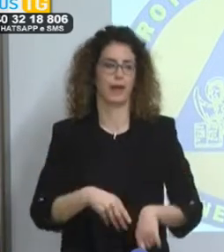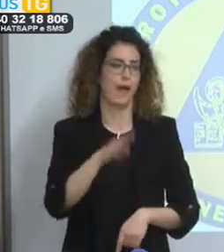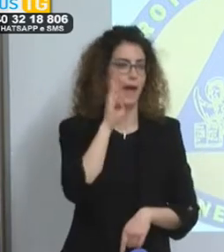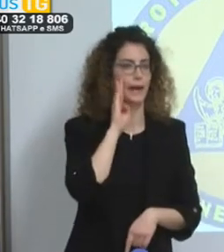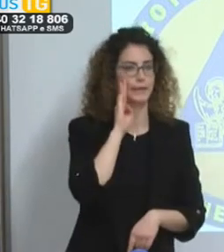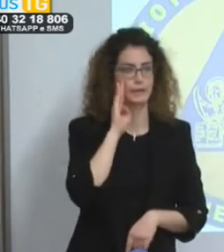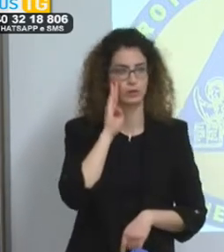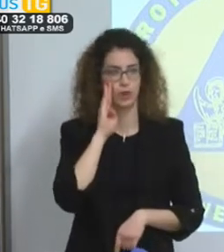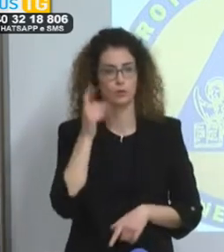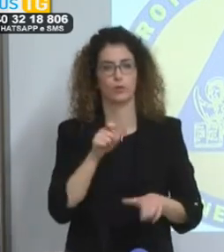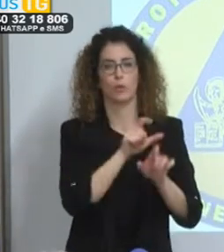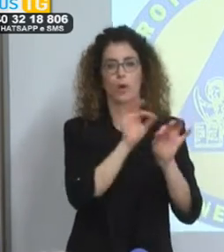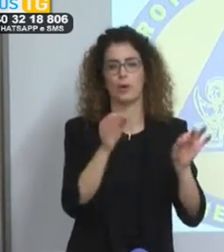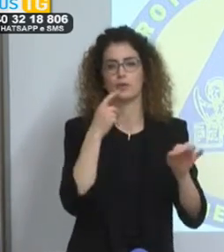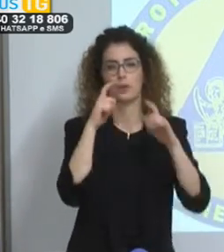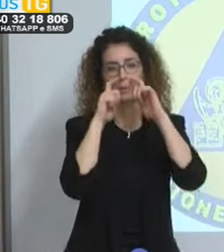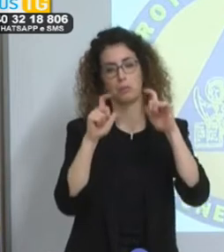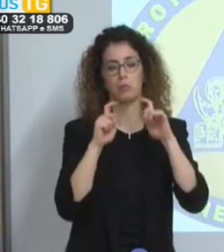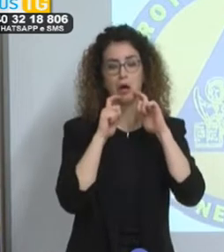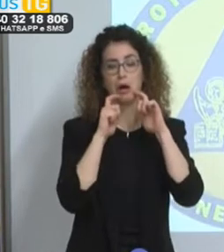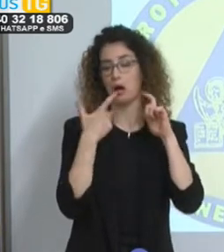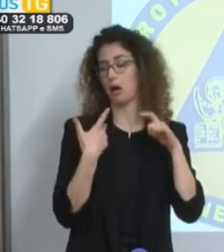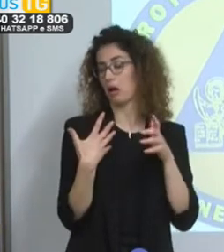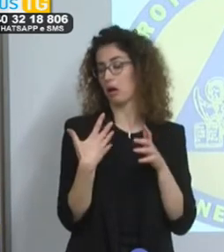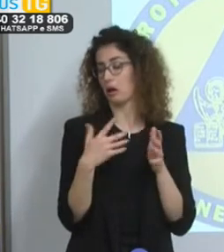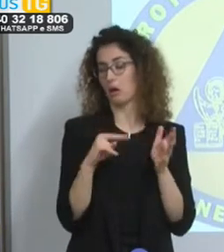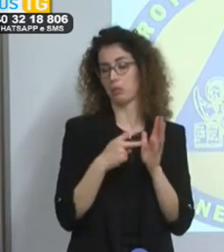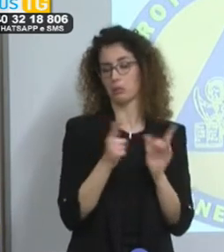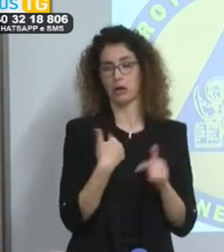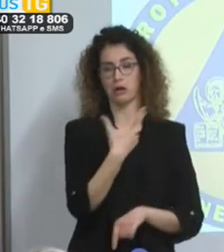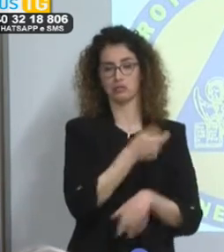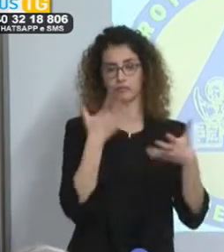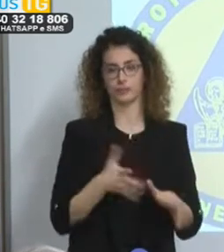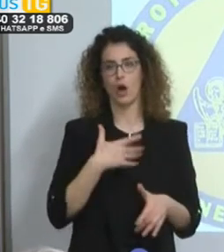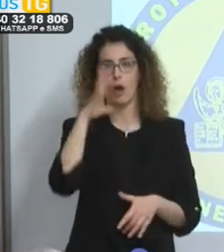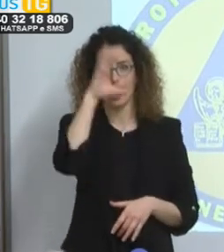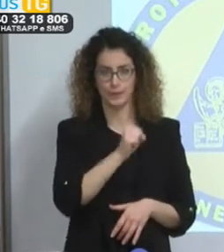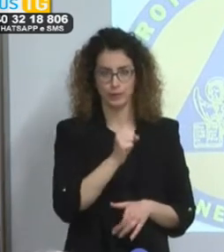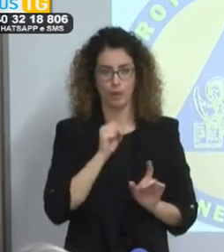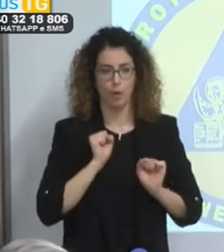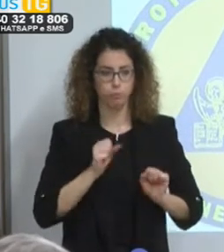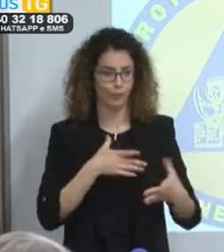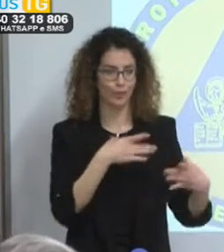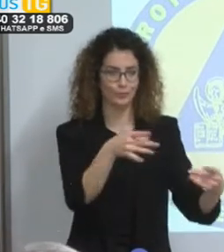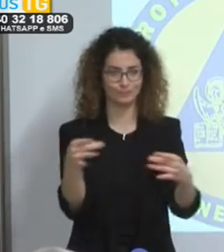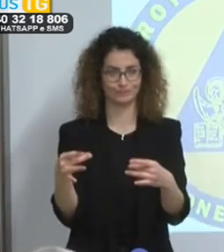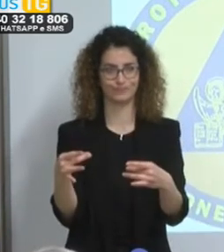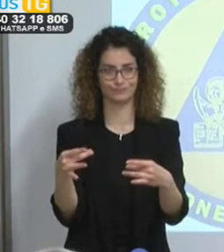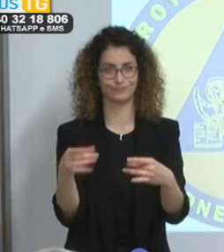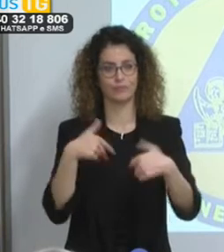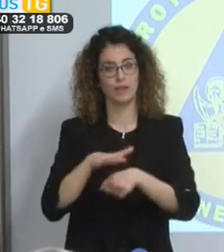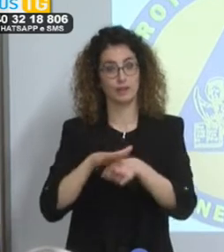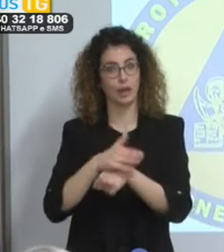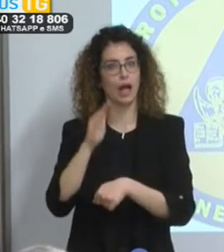vedo che tira giù la mascherina, dice no, ma io non posso vaccinare. Sì, ho capito, ma il virus lo puoi veicolare. Quindi nelle